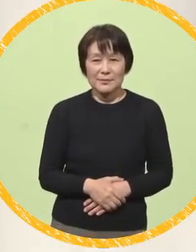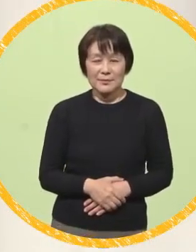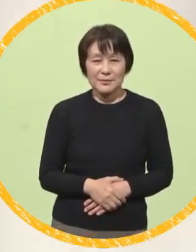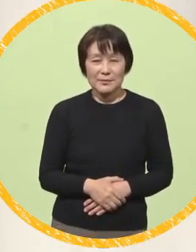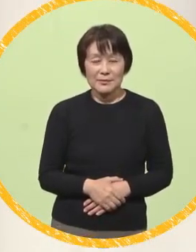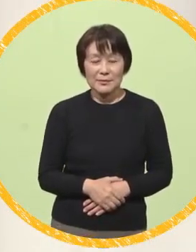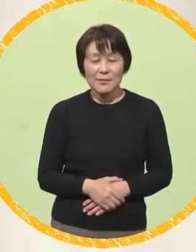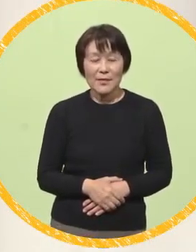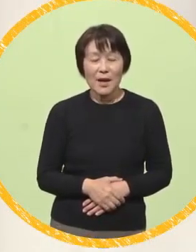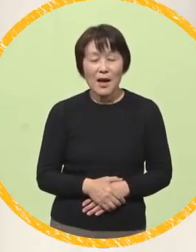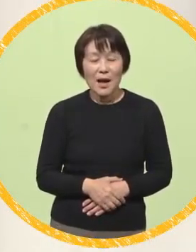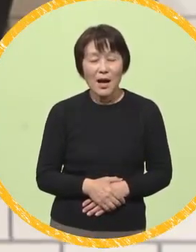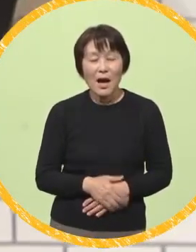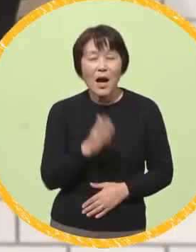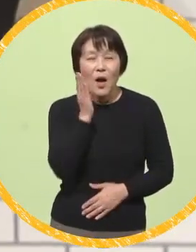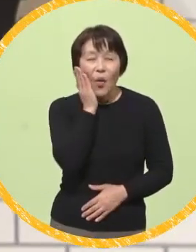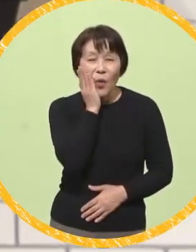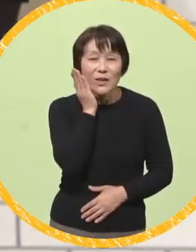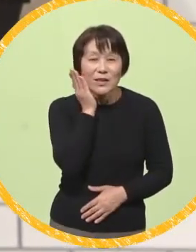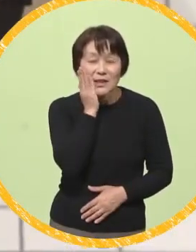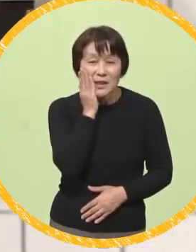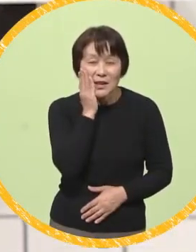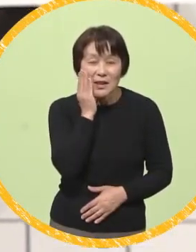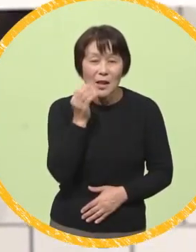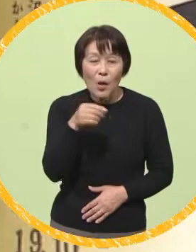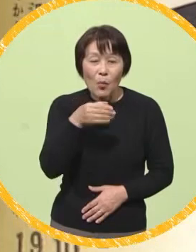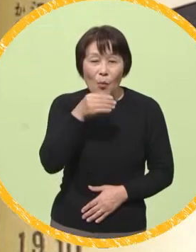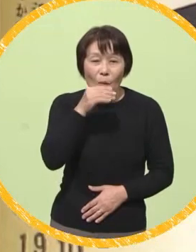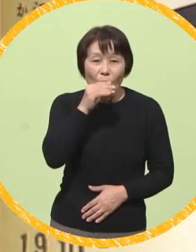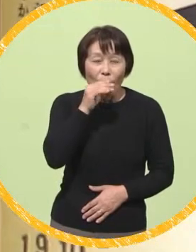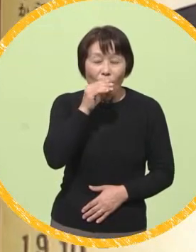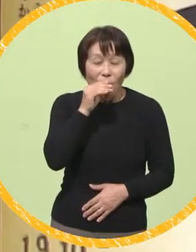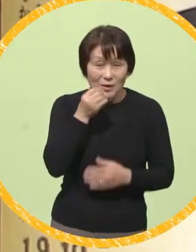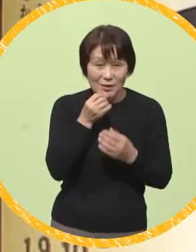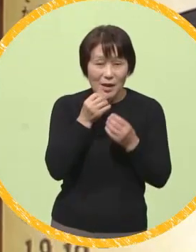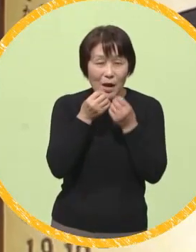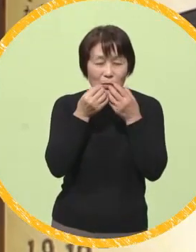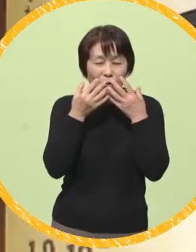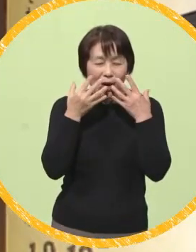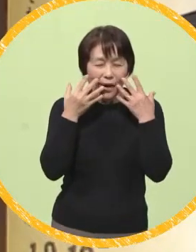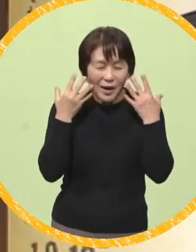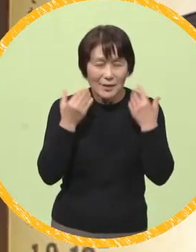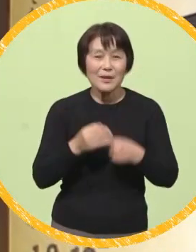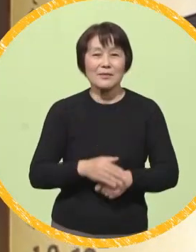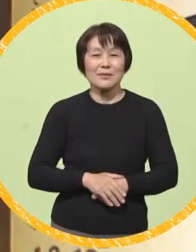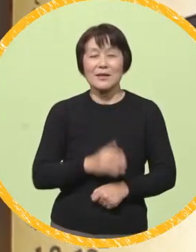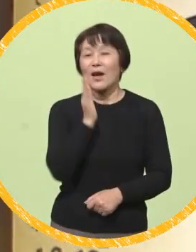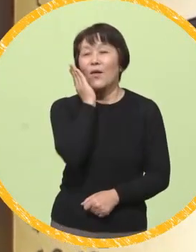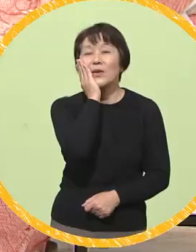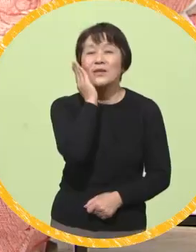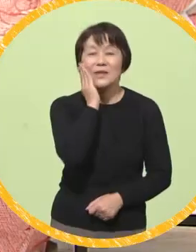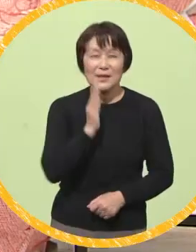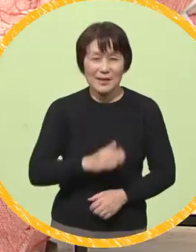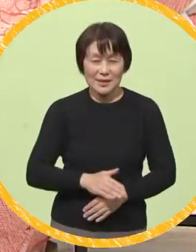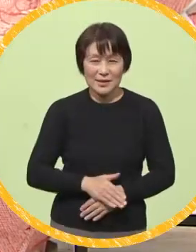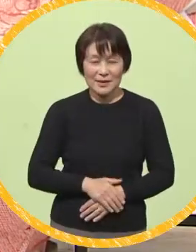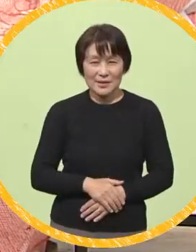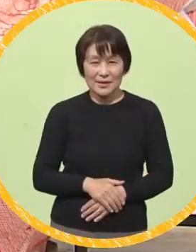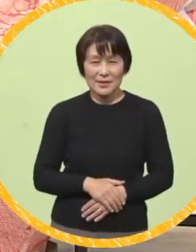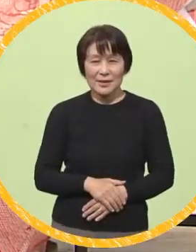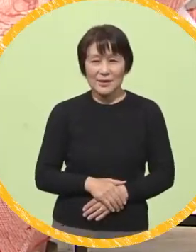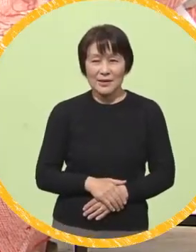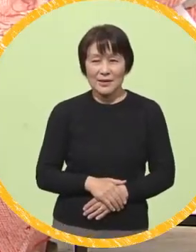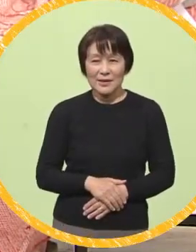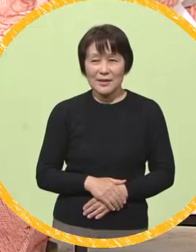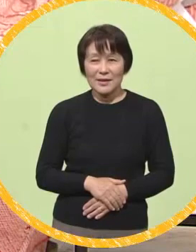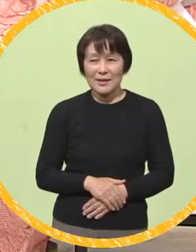口当たりよろしい。あ、美味しい。 芳醇でございます。芳醇でございます。芳醇でございます。 いや、美味しい。そしてね、はい、これですよ。佐々木さん、